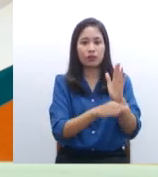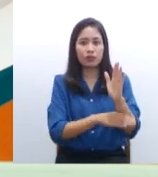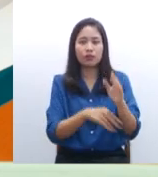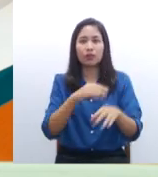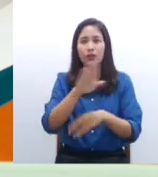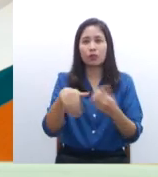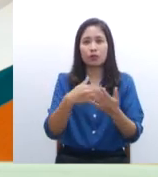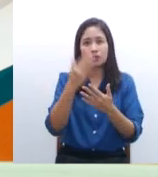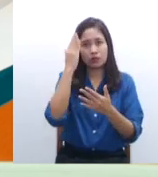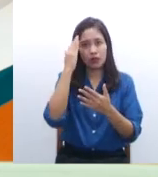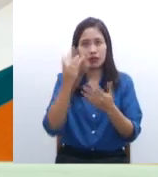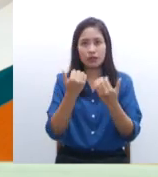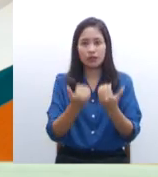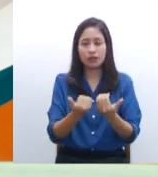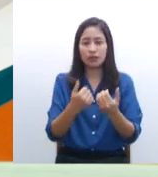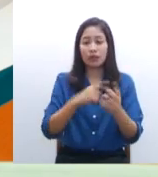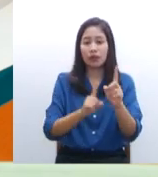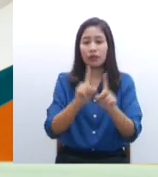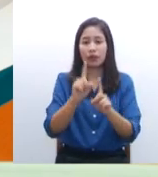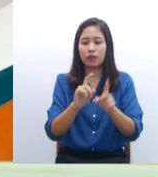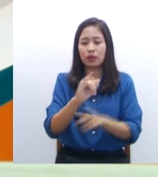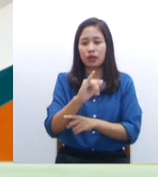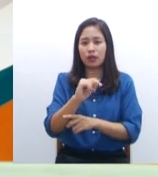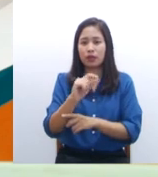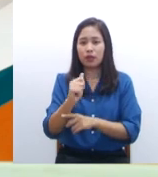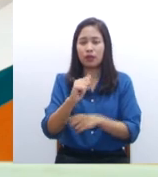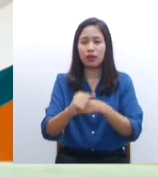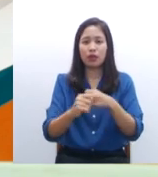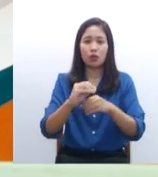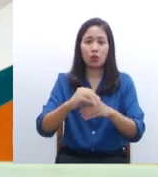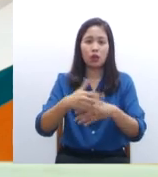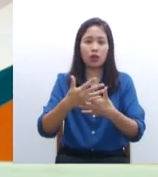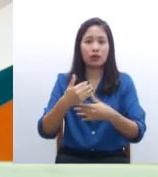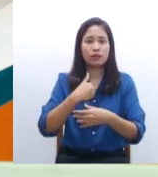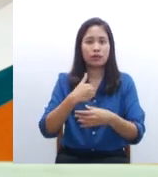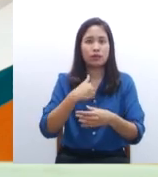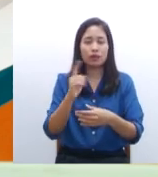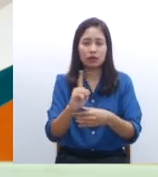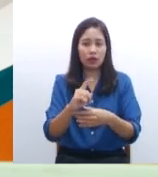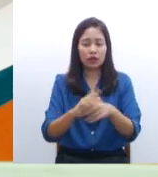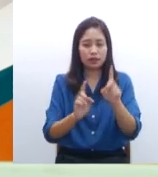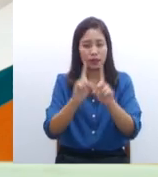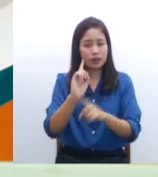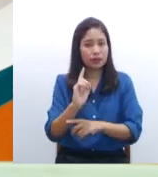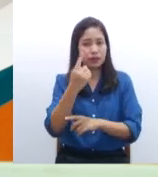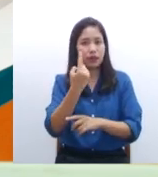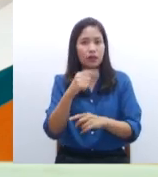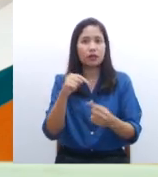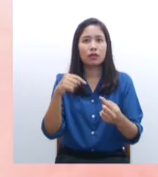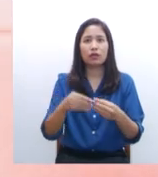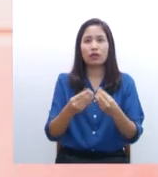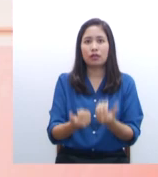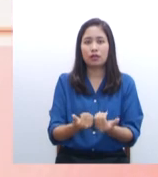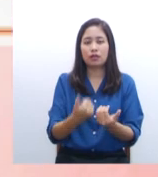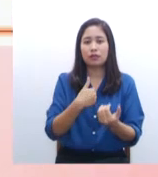ครับในส่วนของการประเมิน ITA ออนไลน์นะครับในปี62นี้นะครับเราได้มีการปรับกรอบการประเมินใหม่ครับจาก5ดัชนีเป็น